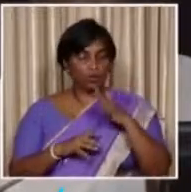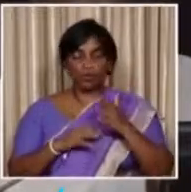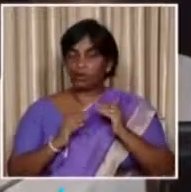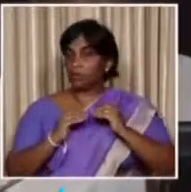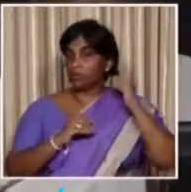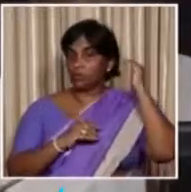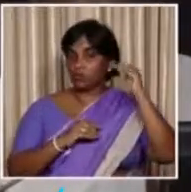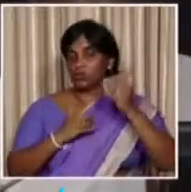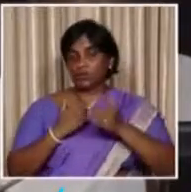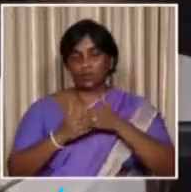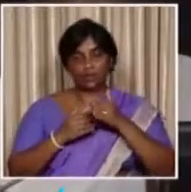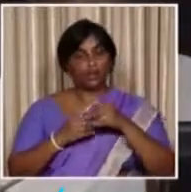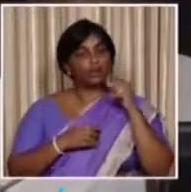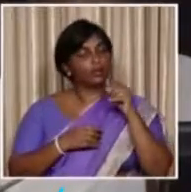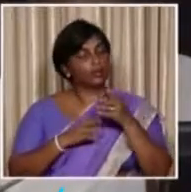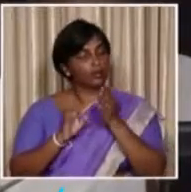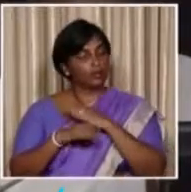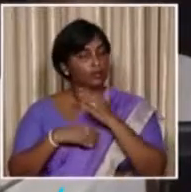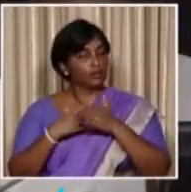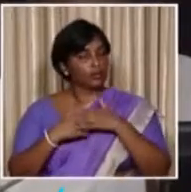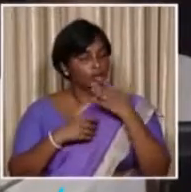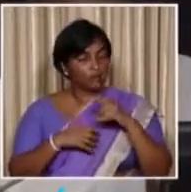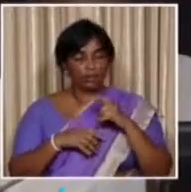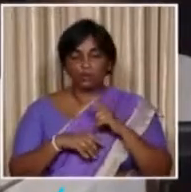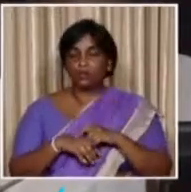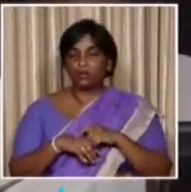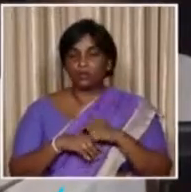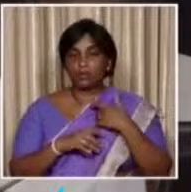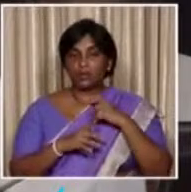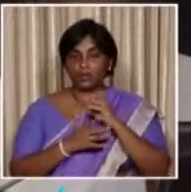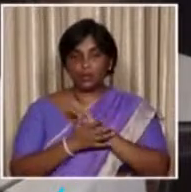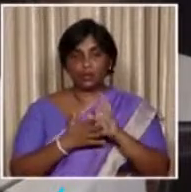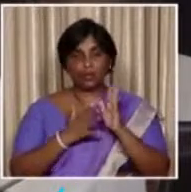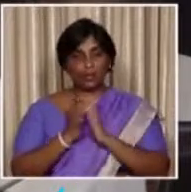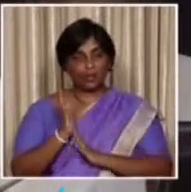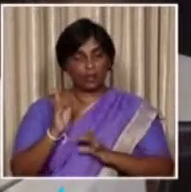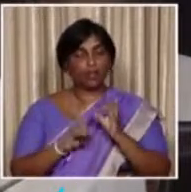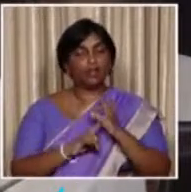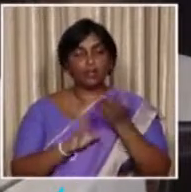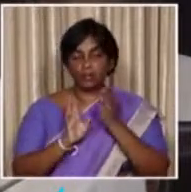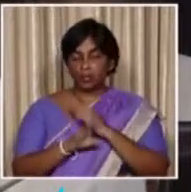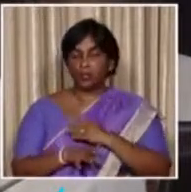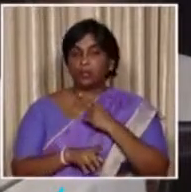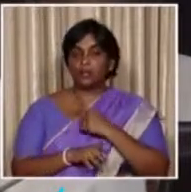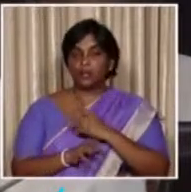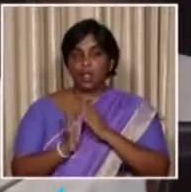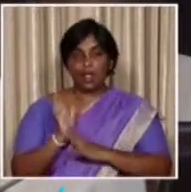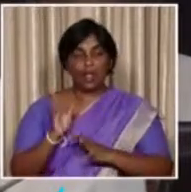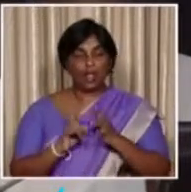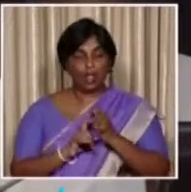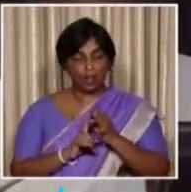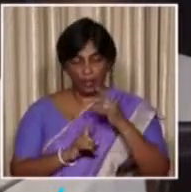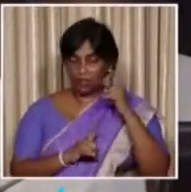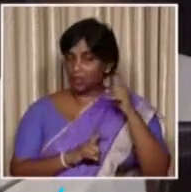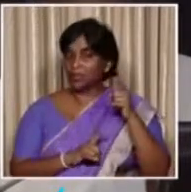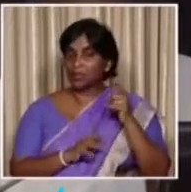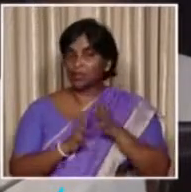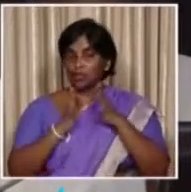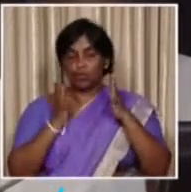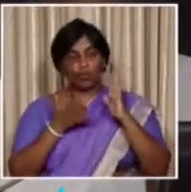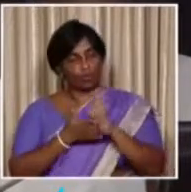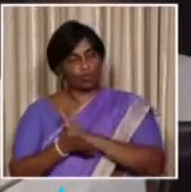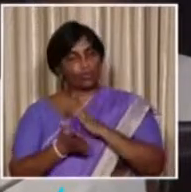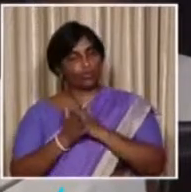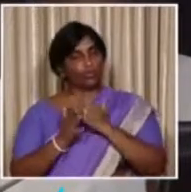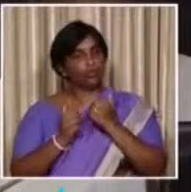ඉහළම ගොඩනැගිලි. එදා ඒක හදපු වෙලාවේ අපේ චාමර සම්පත් ඇමතිතුමා හිටපු මේ මහා ඇමතිතුමා වර්ෂයෙන් විශාල උදව් කරා